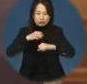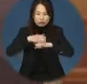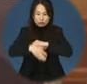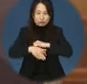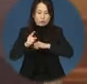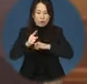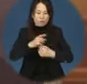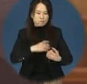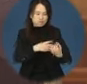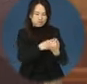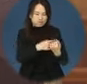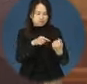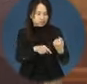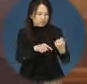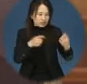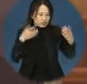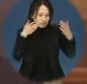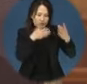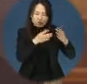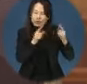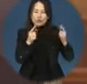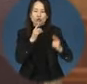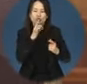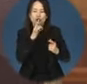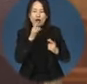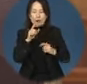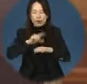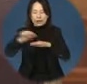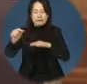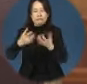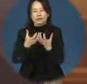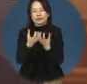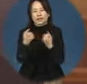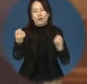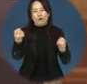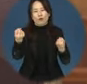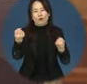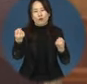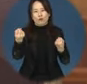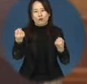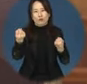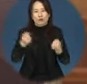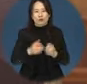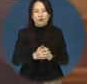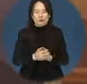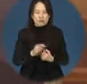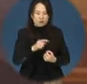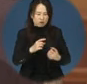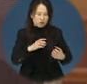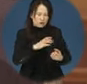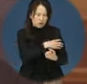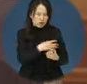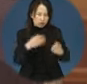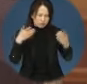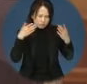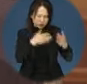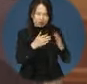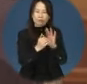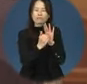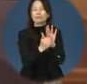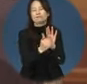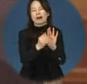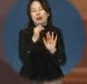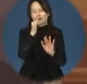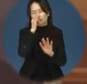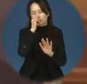집중하지 않고 이양하는 거죠 중앙과 지방을 나누는 것은 권력의 집중을 방지할 수 있는 주면 민주주의의 기본원리를